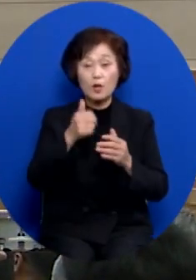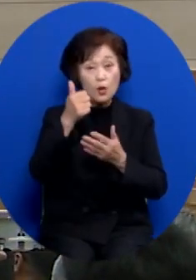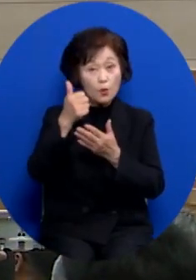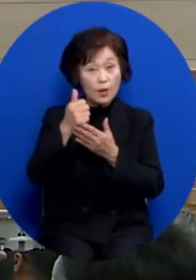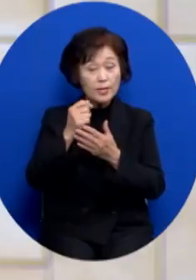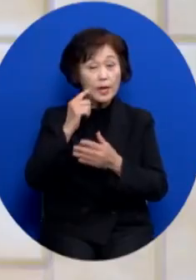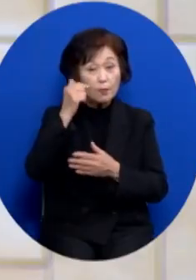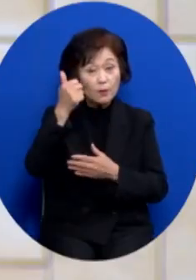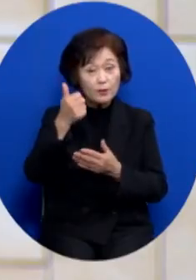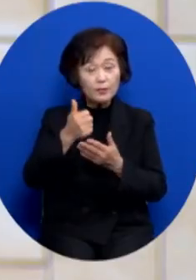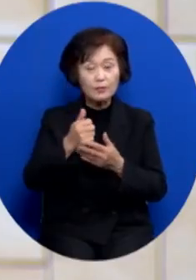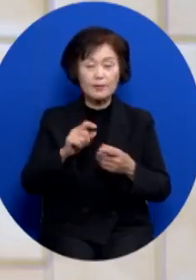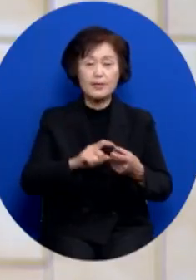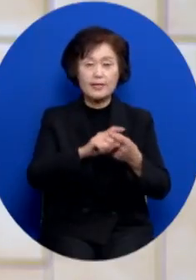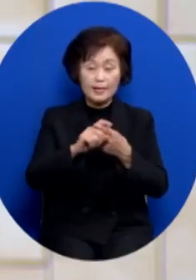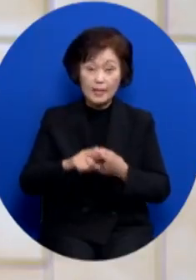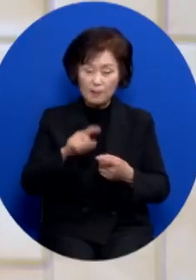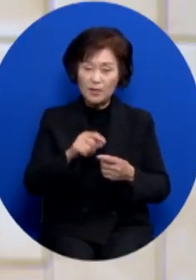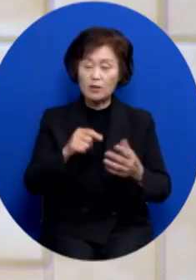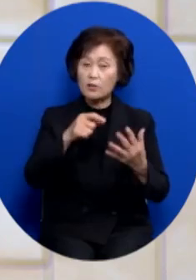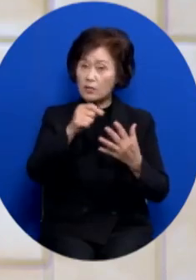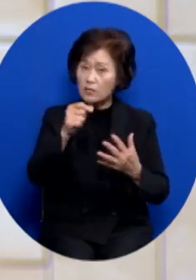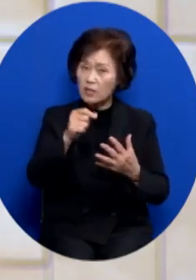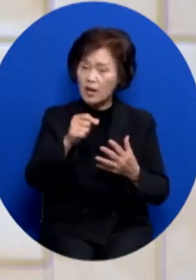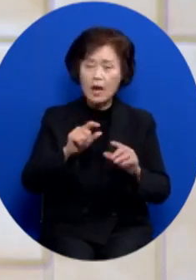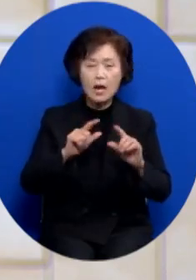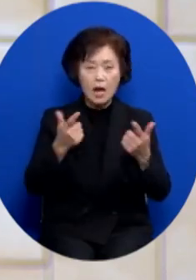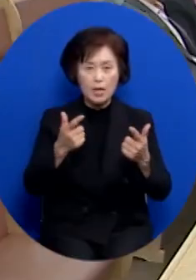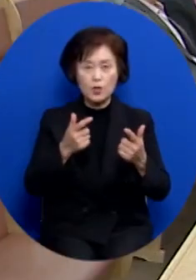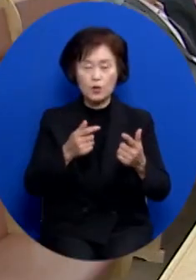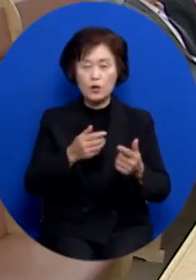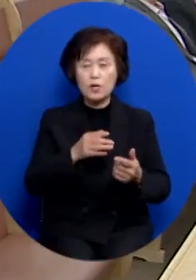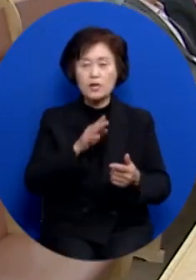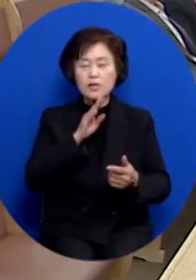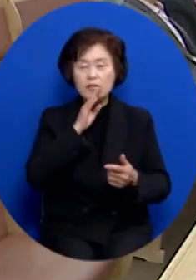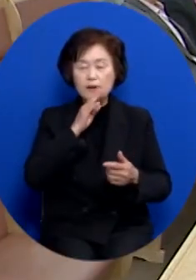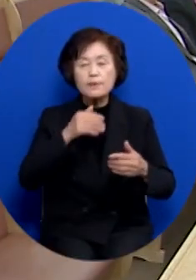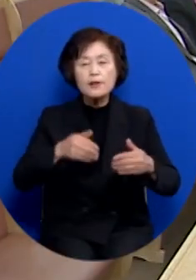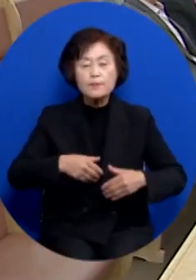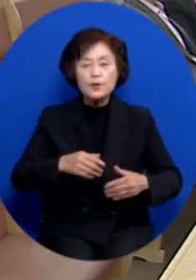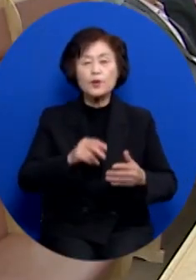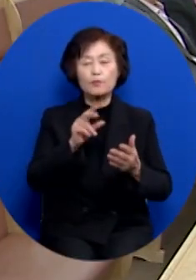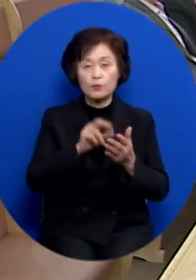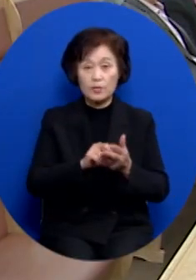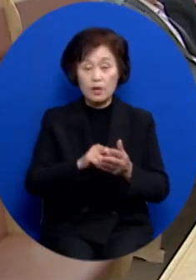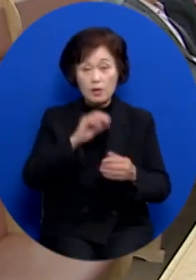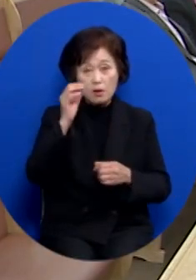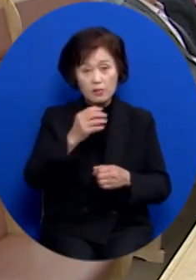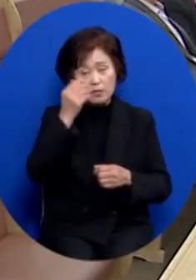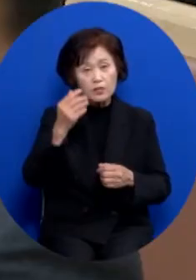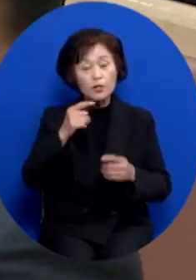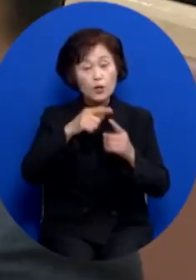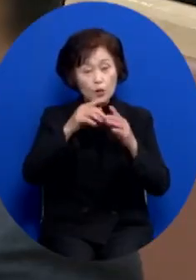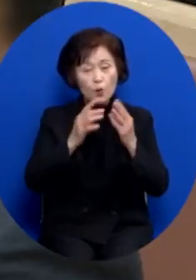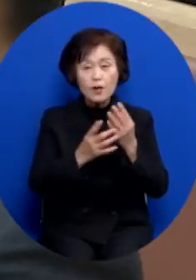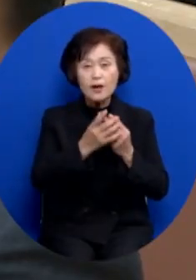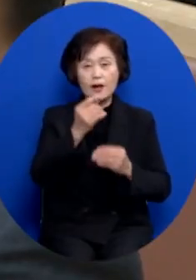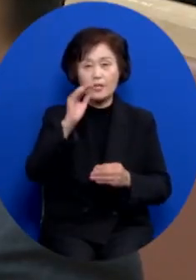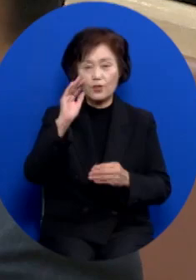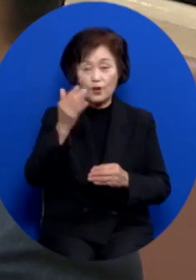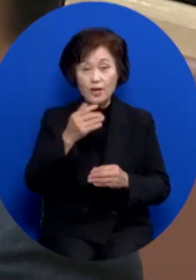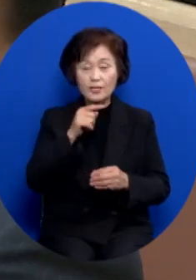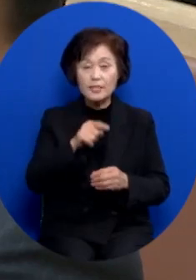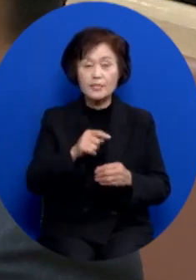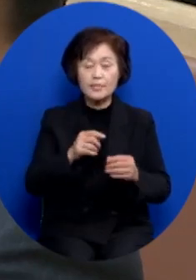목사는 연합은 선택의 문제가 아니라 당위의 문제라며 성령이 교회를 하나되게 하심을 힘써 지키고 이루어가야